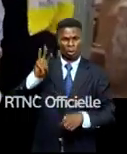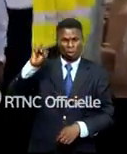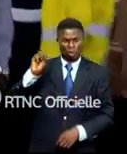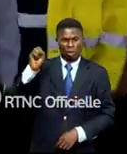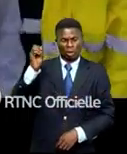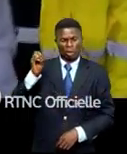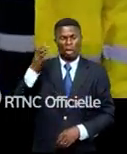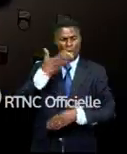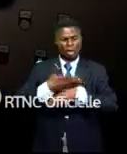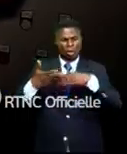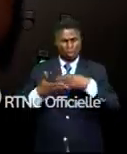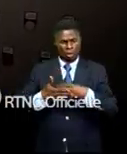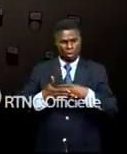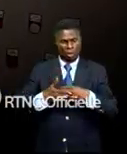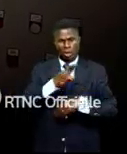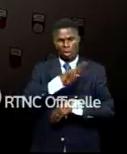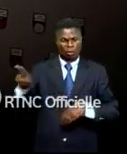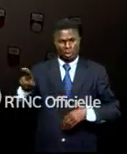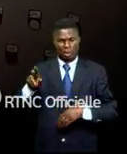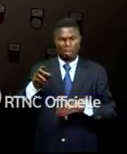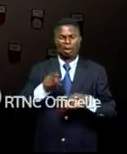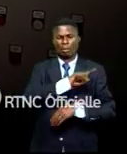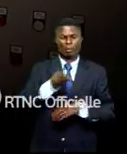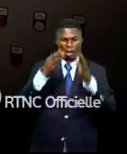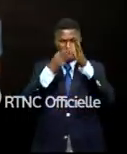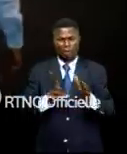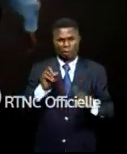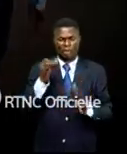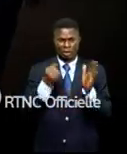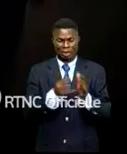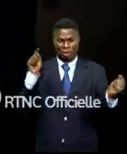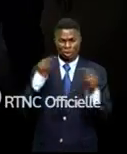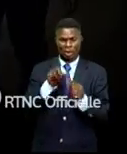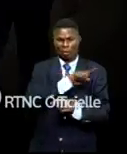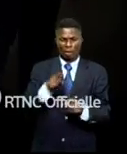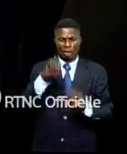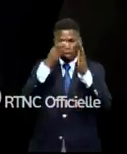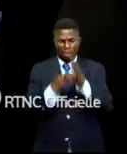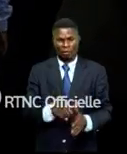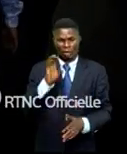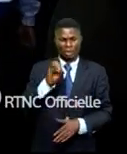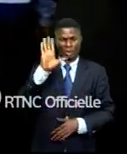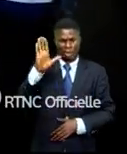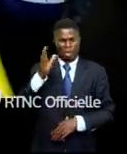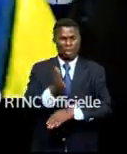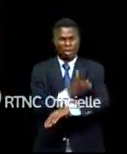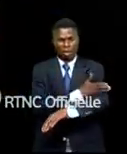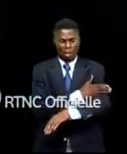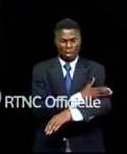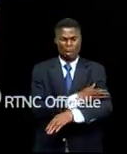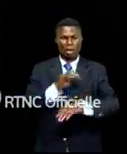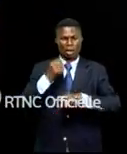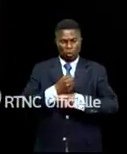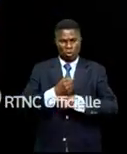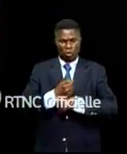Mwandingusha, construite entre 1926 et 1955, va connaître un accroissement de la puissance installée